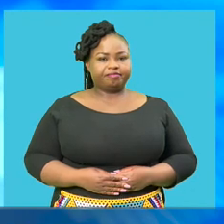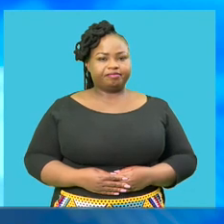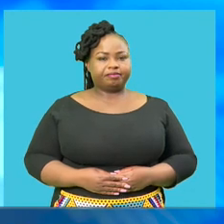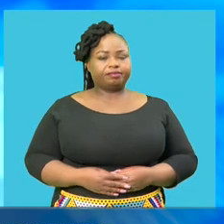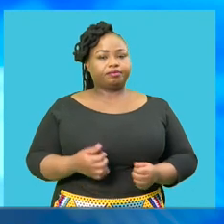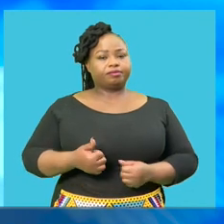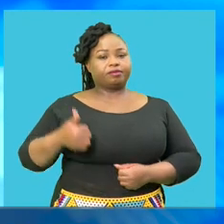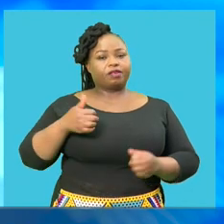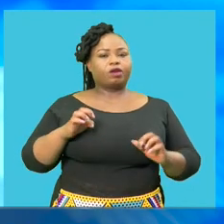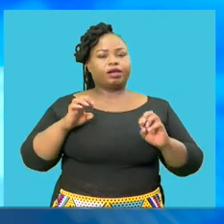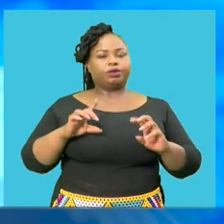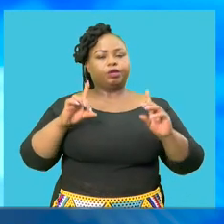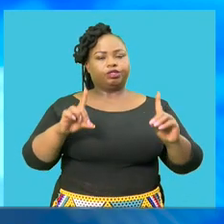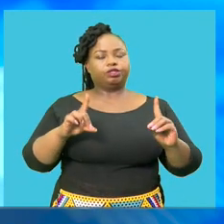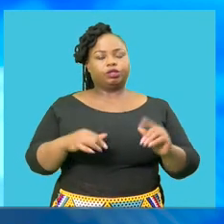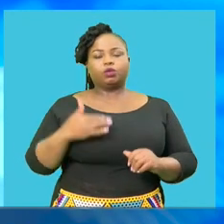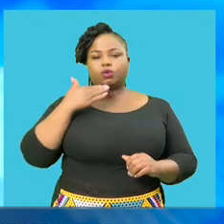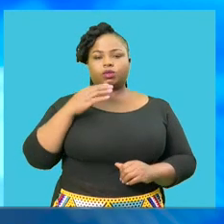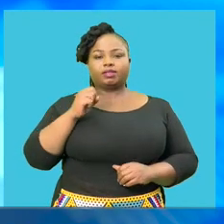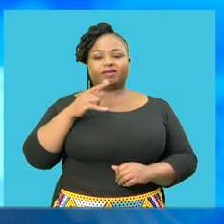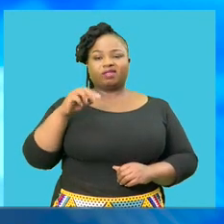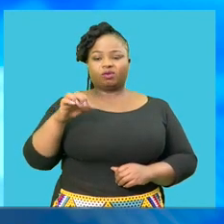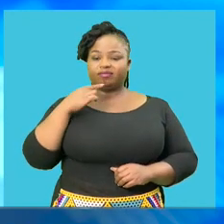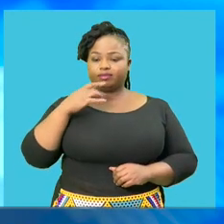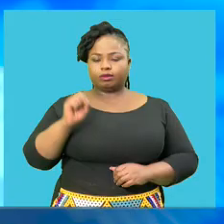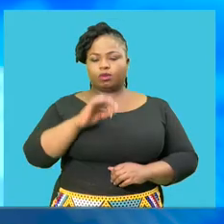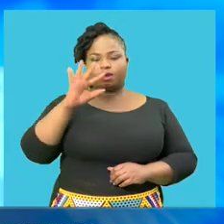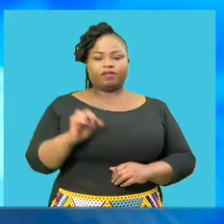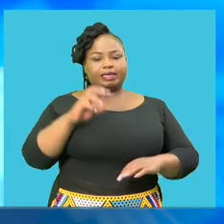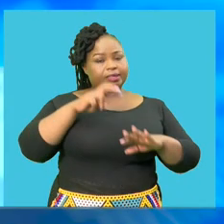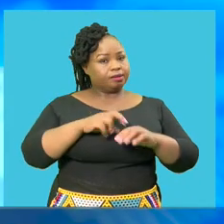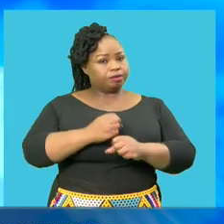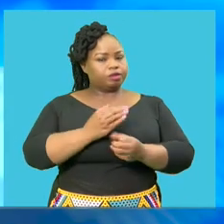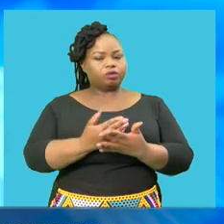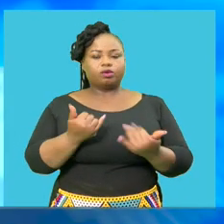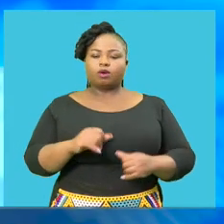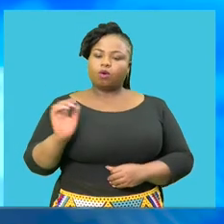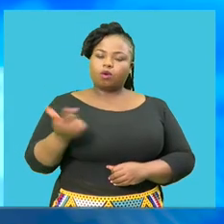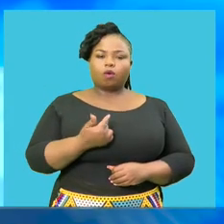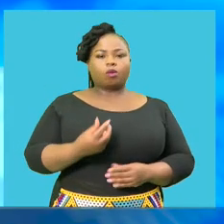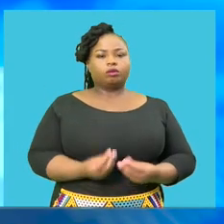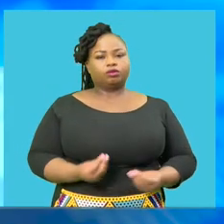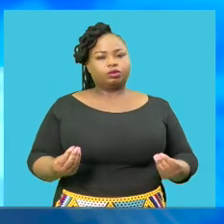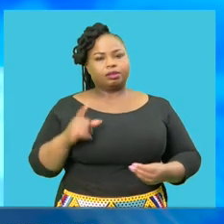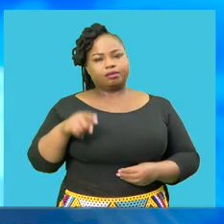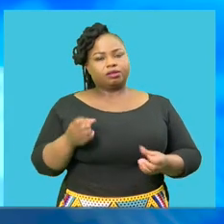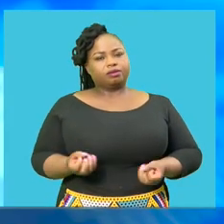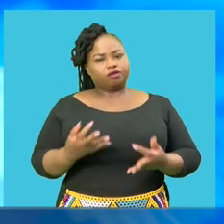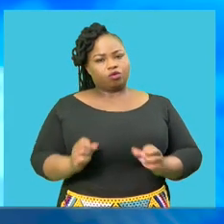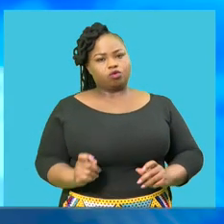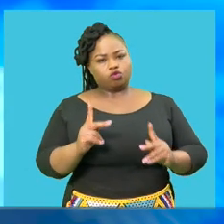Umpatiswa mfundo esi seko usfiwe kwa humbe utu mzanzafrika kufundu eka utuwe msegi ise kubabonke aba ndwana bana matuba